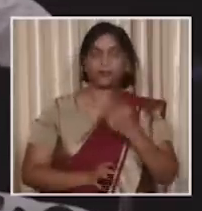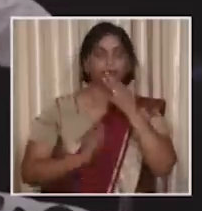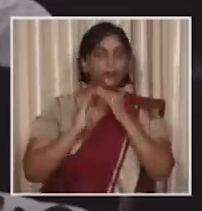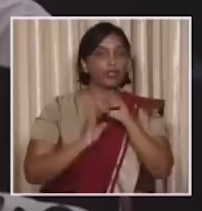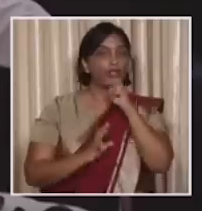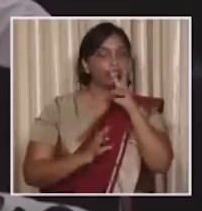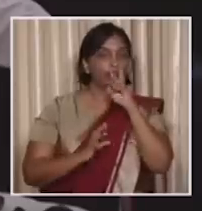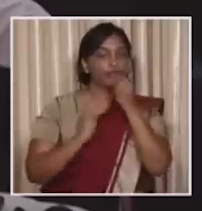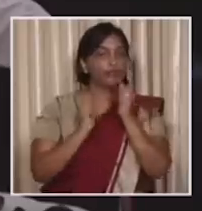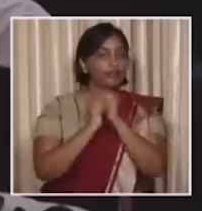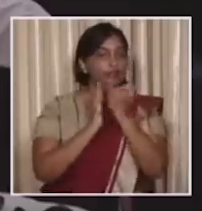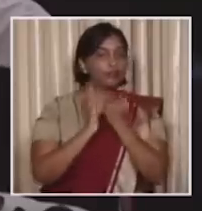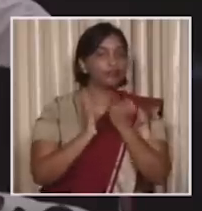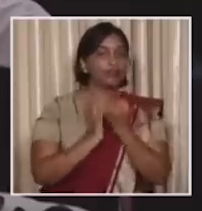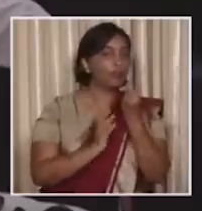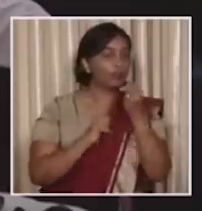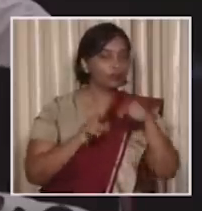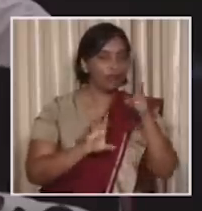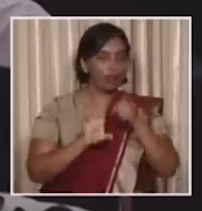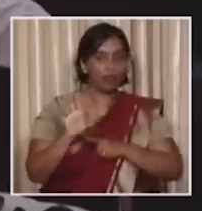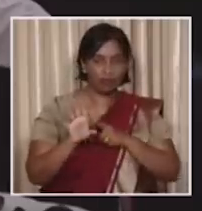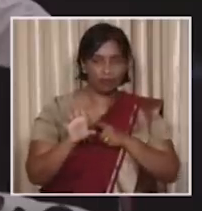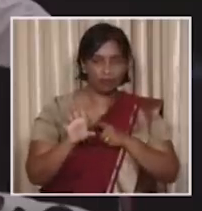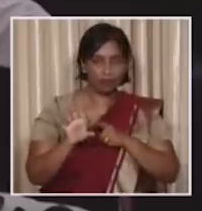පාසල් දිවාහාර වැඩපිළිවෙල අදාළ මුදල් ප්‍රතිපාදන මේ වසරේ මුදල්